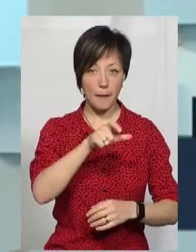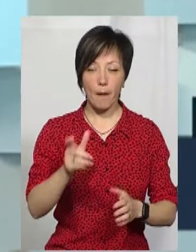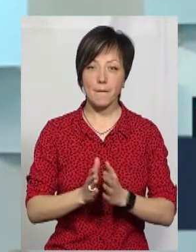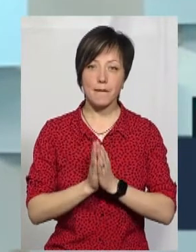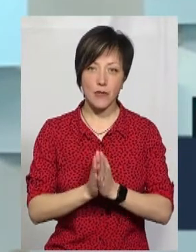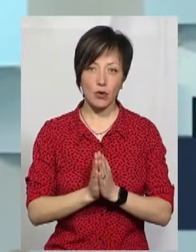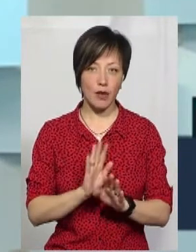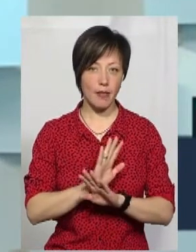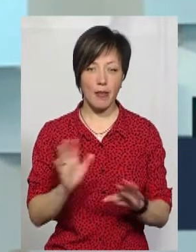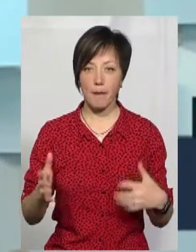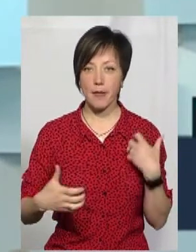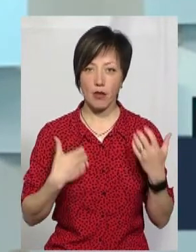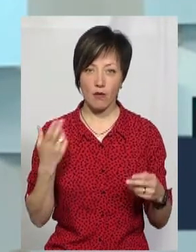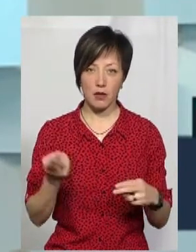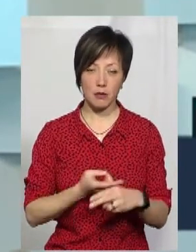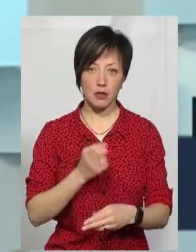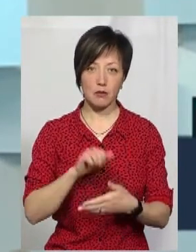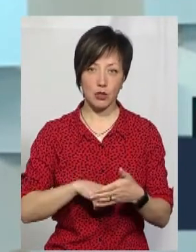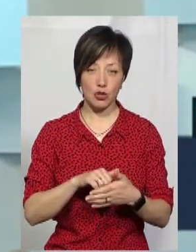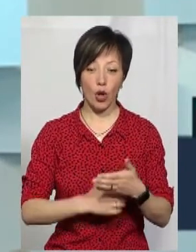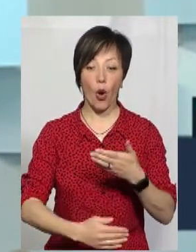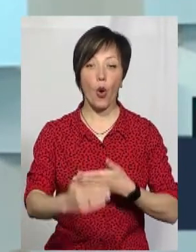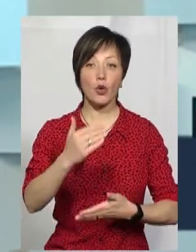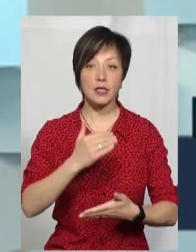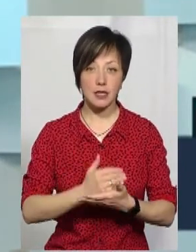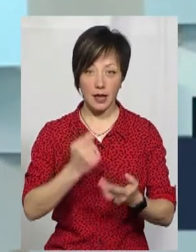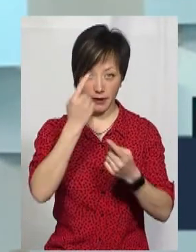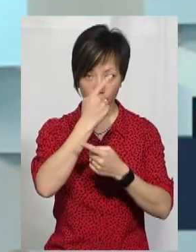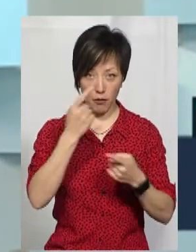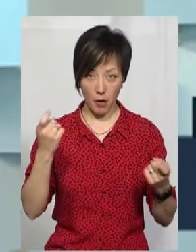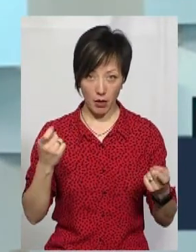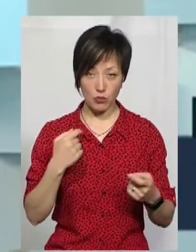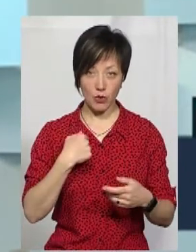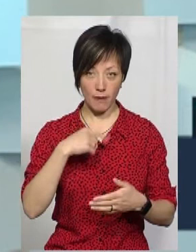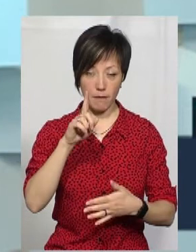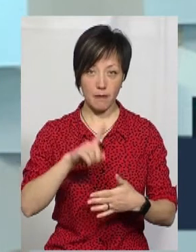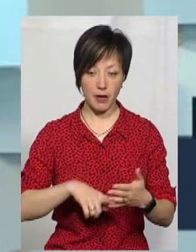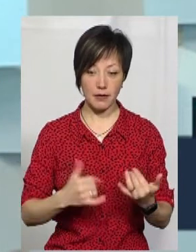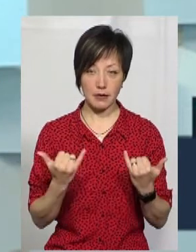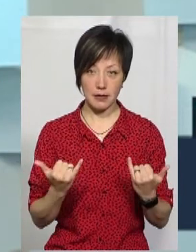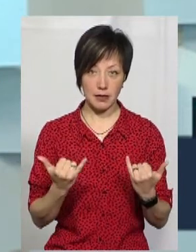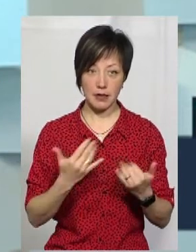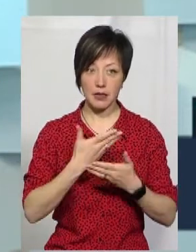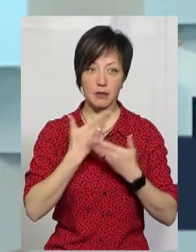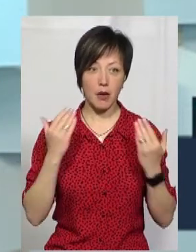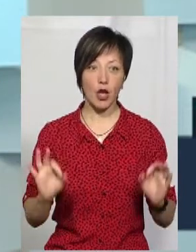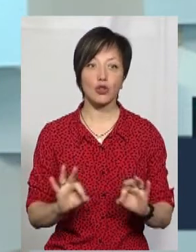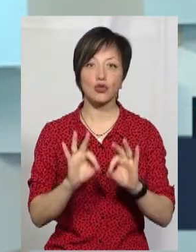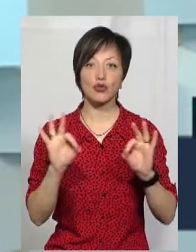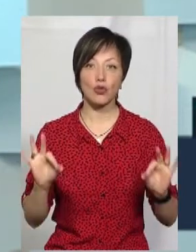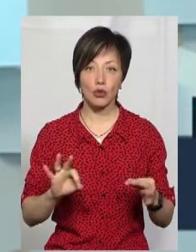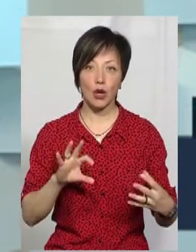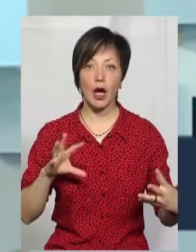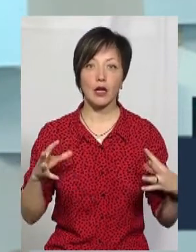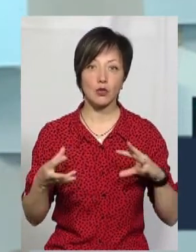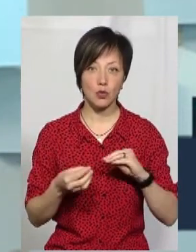панікувати безпідставно. Ну, до речі, остання інформація, за яку я відповідаю, це те, що на цю хвилину немає жодного